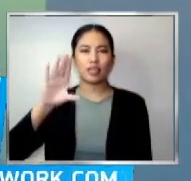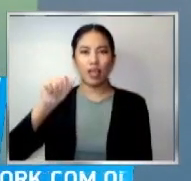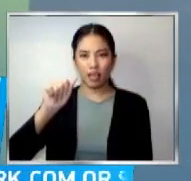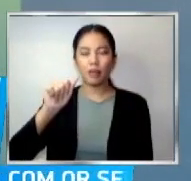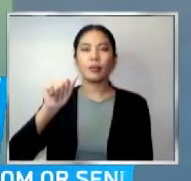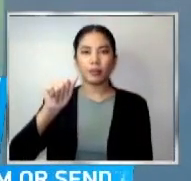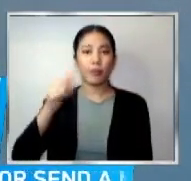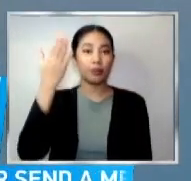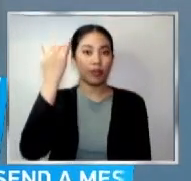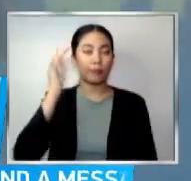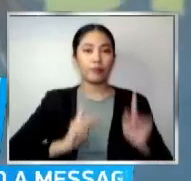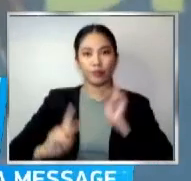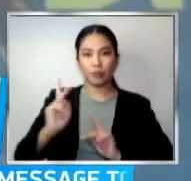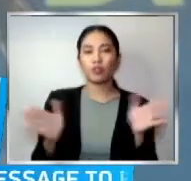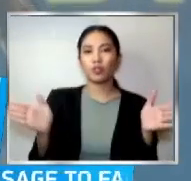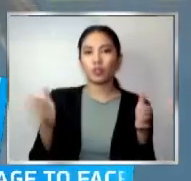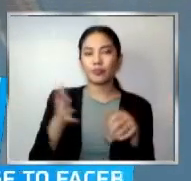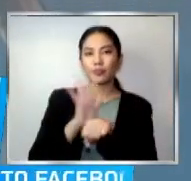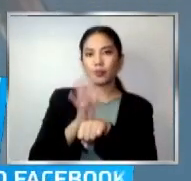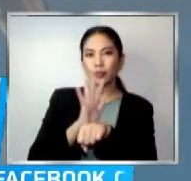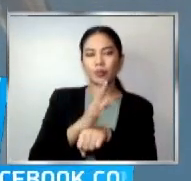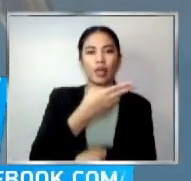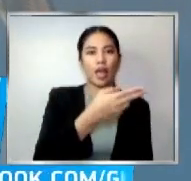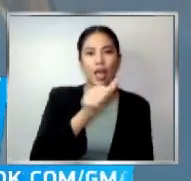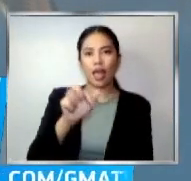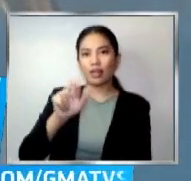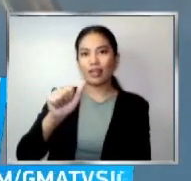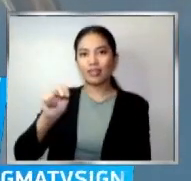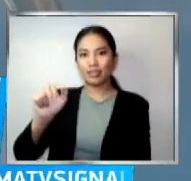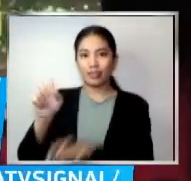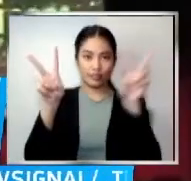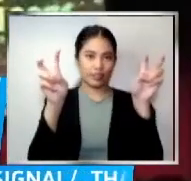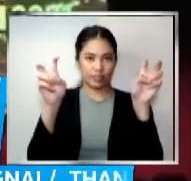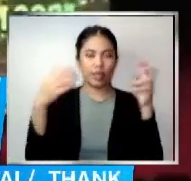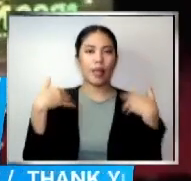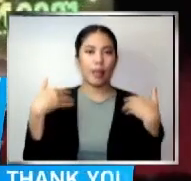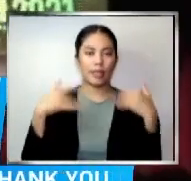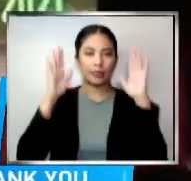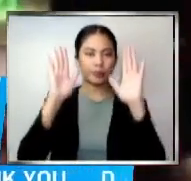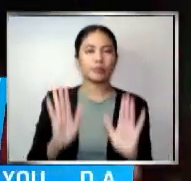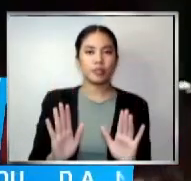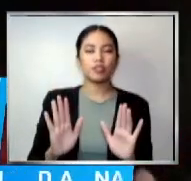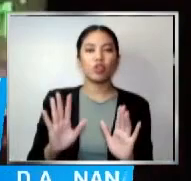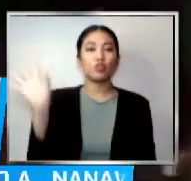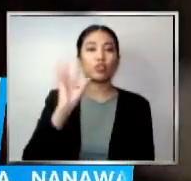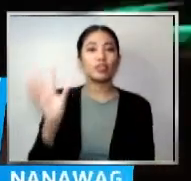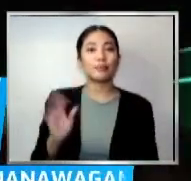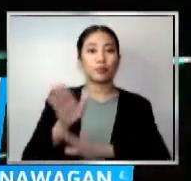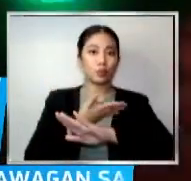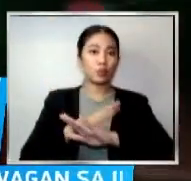performance sa short film na Harana. Nabigyan din ng pelikula ng Outstanding Music Award. Sa IG, ipinasilip ni Francesca ang